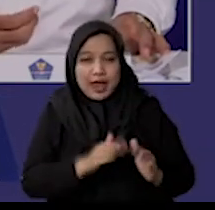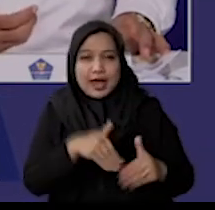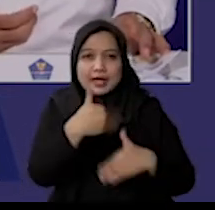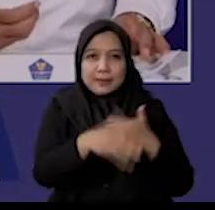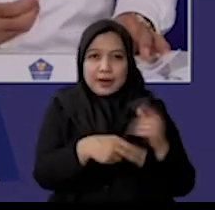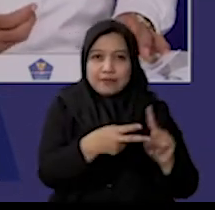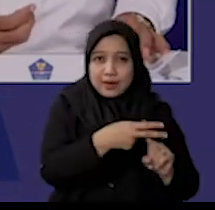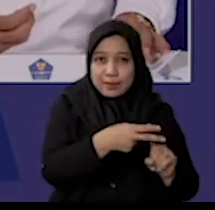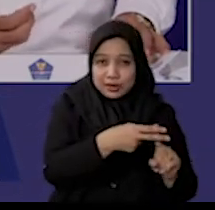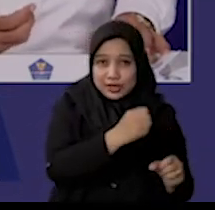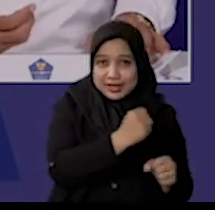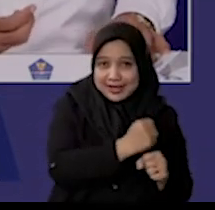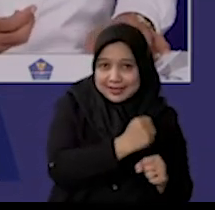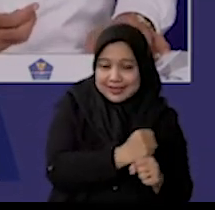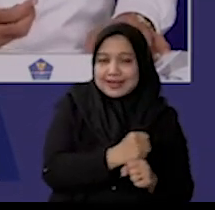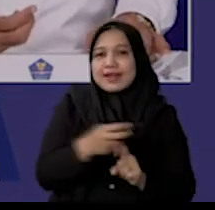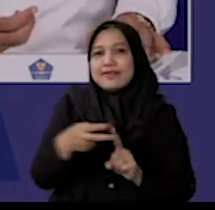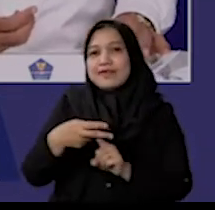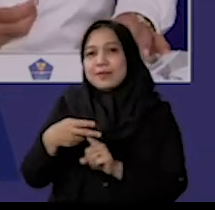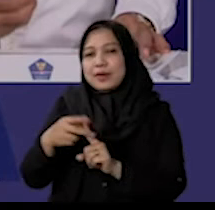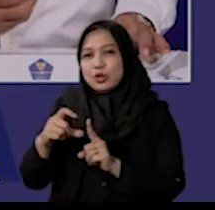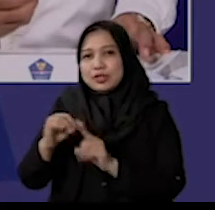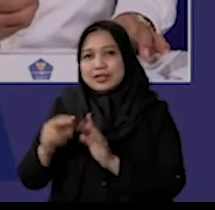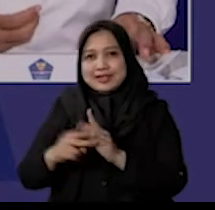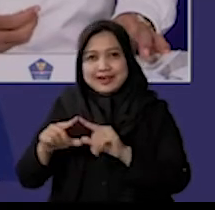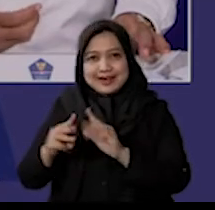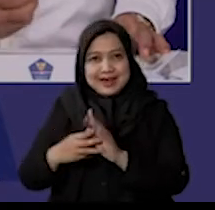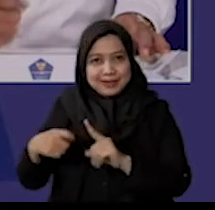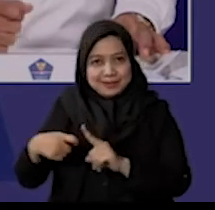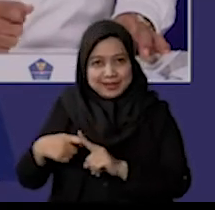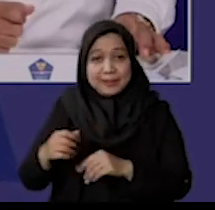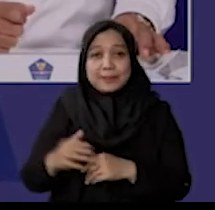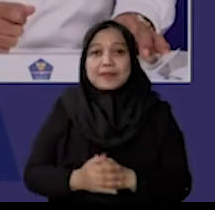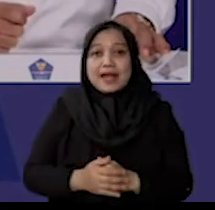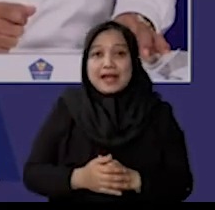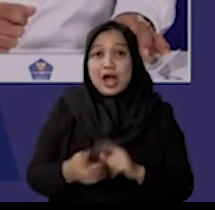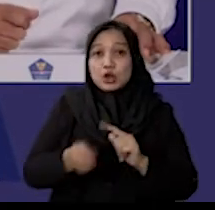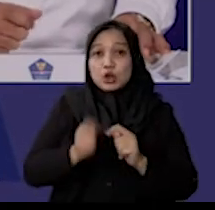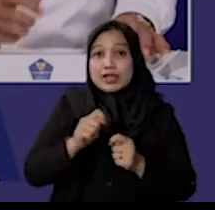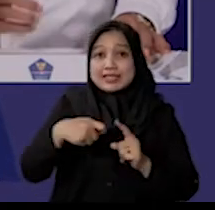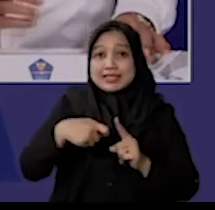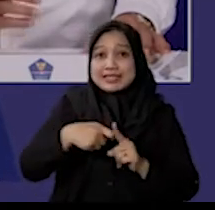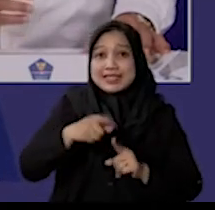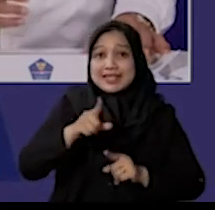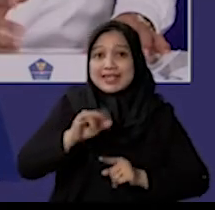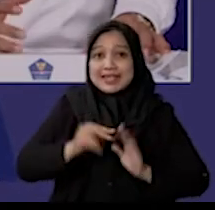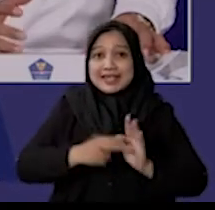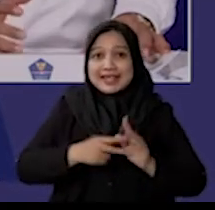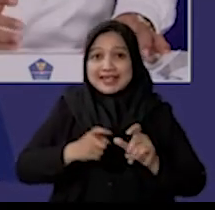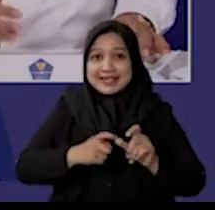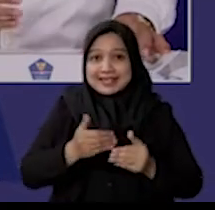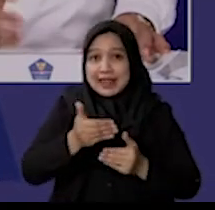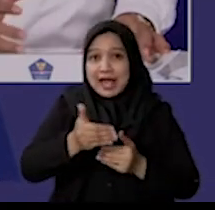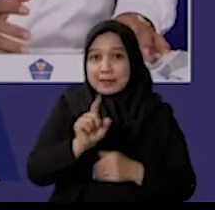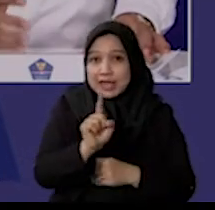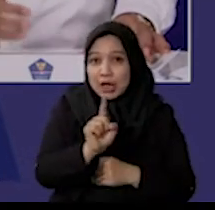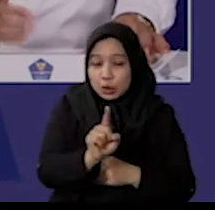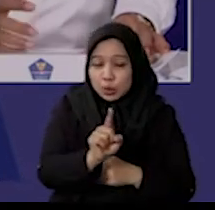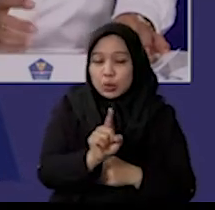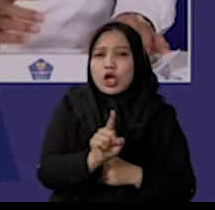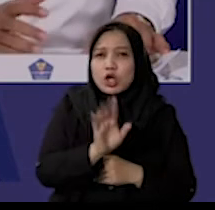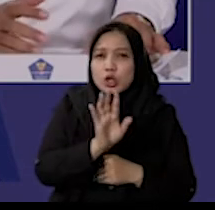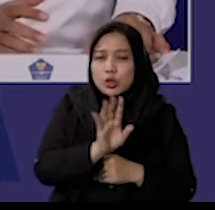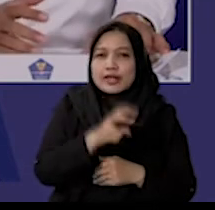dan farmakodinamik. Dan di dalam uji klinis fase 1 ini untuk menentukan